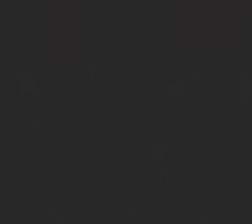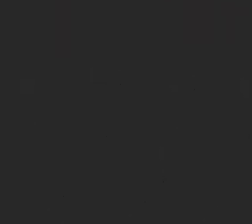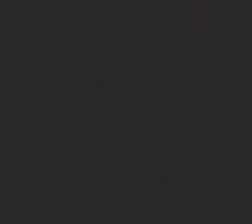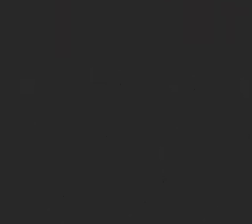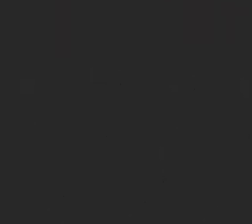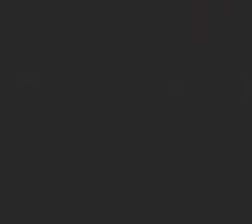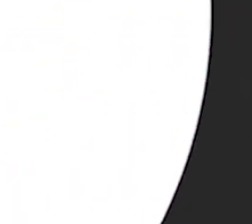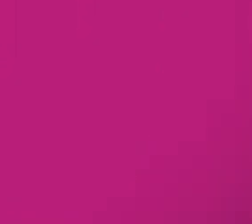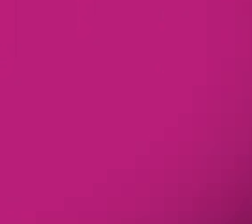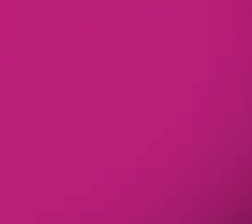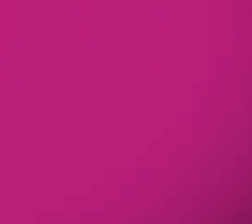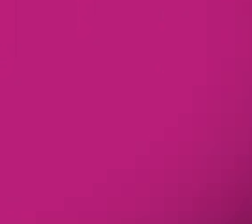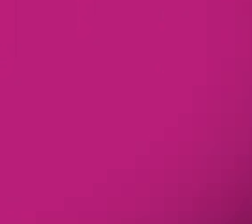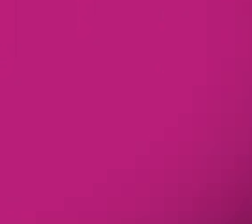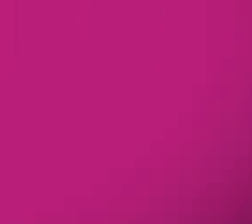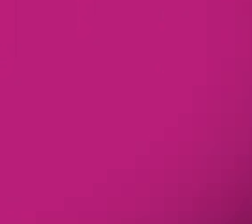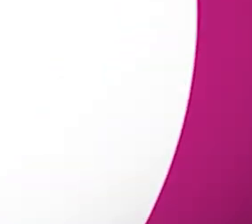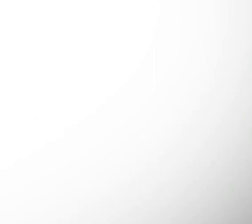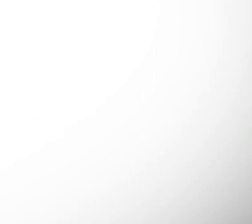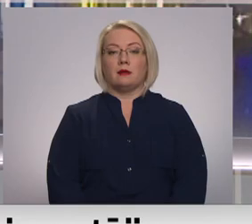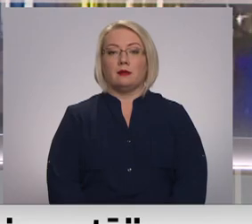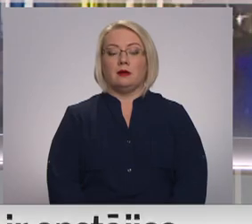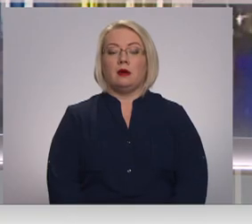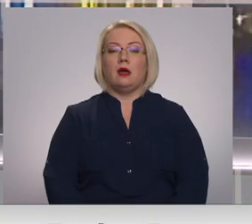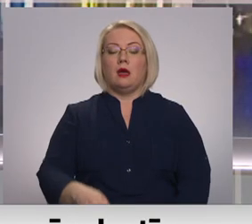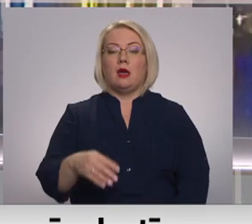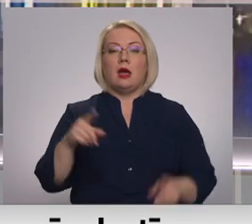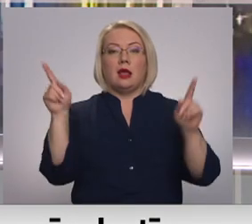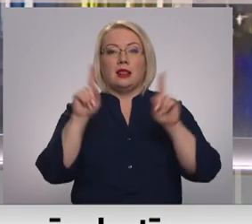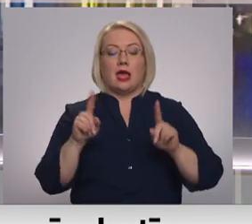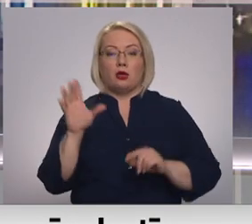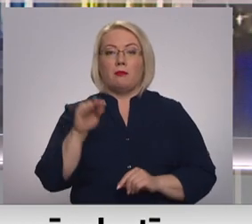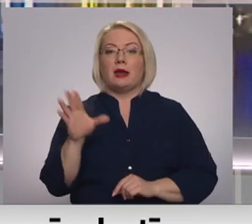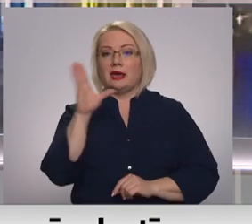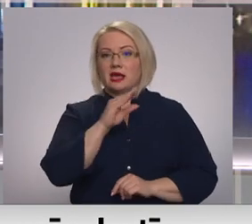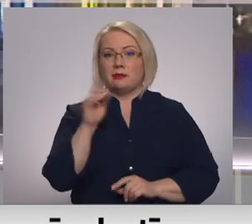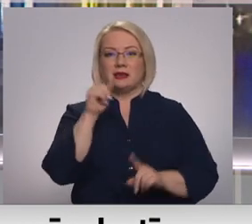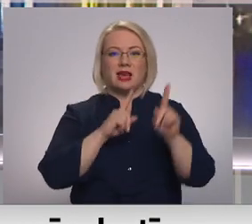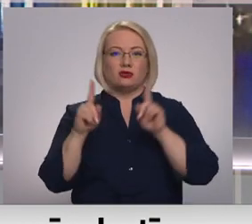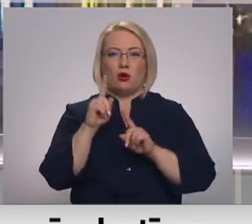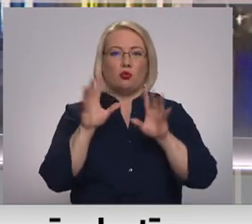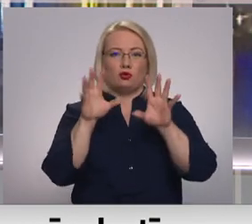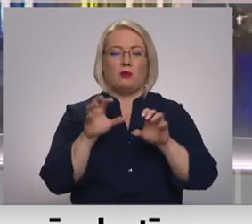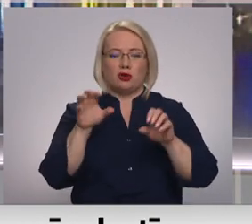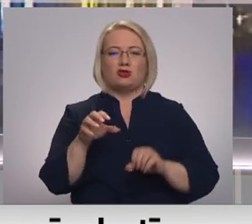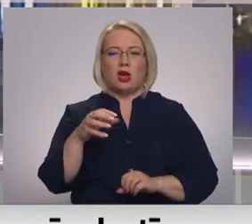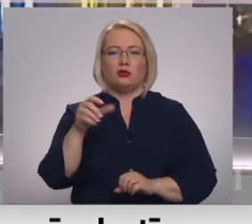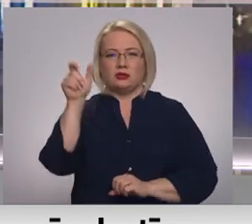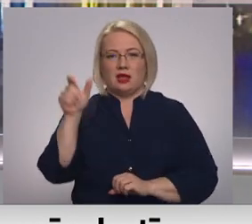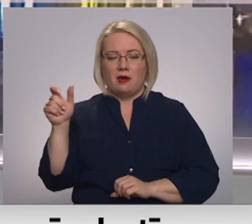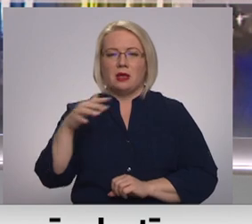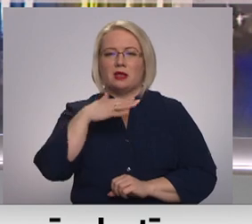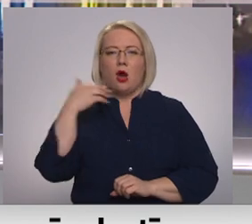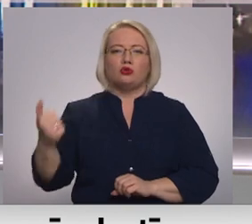Re, viss ēters ir te! Ietu par iespējamu seksuālu uzmākšanos pacientiem, kuri pēc daudzu